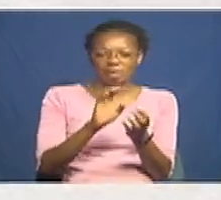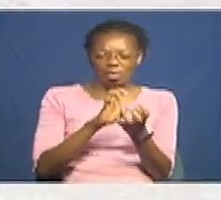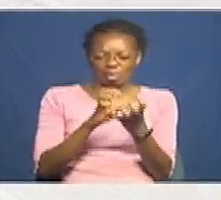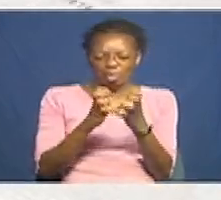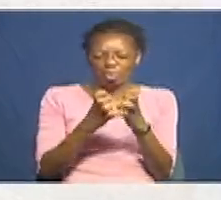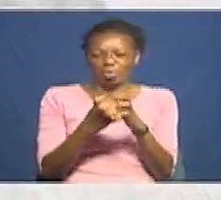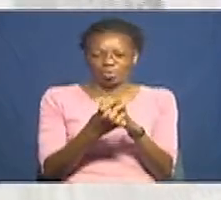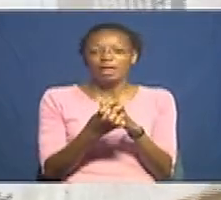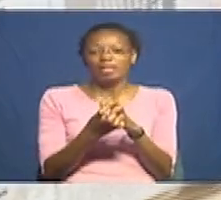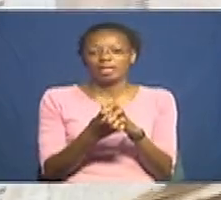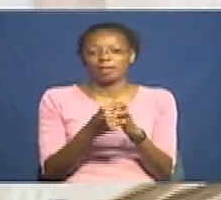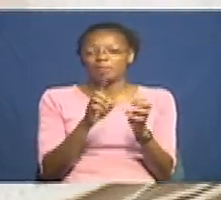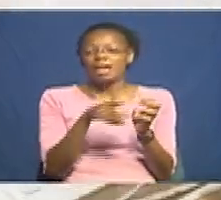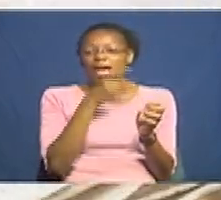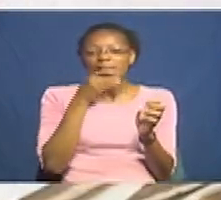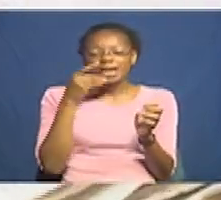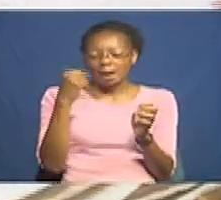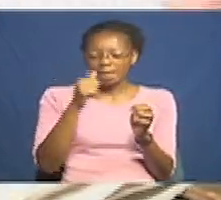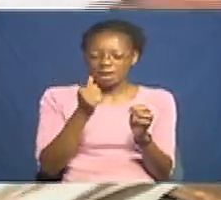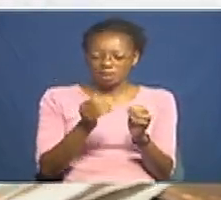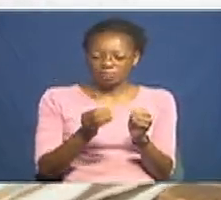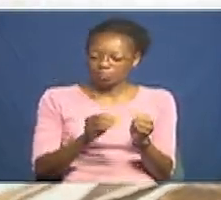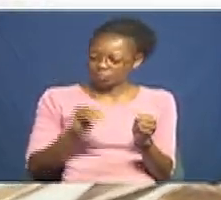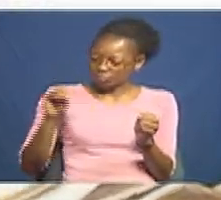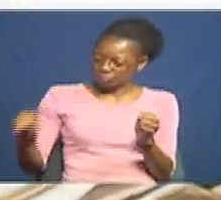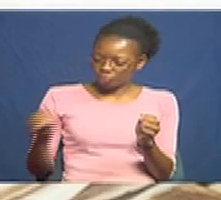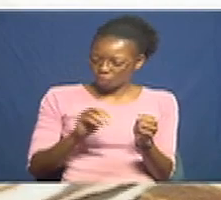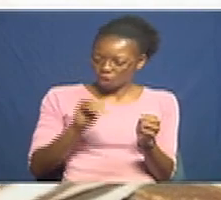lakini ile imekauka natoa kando.